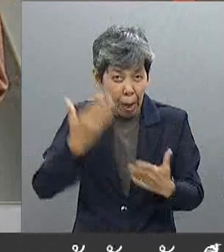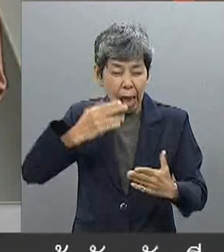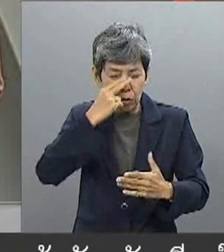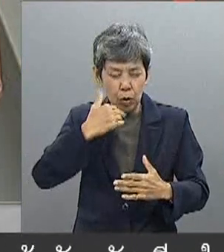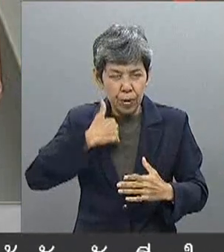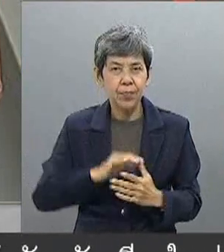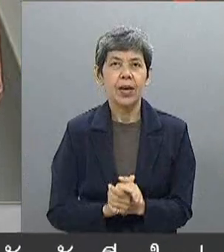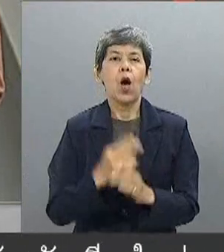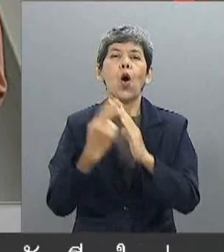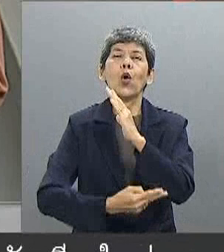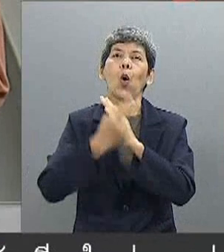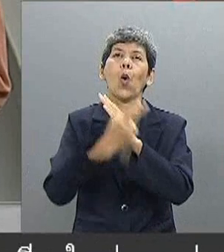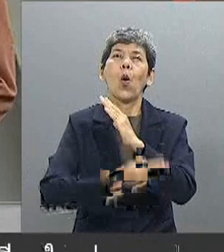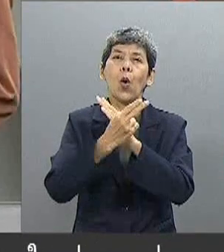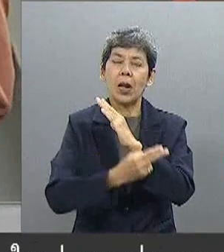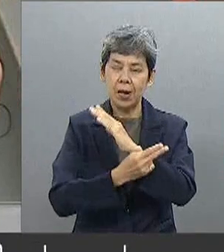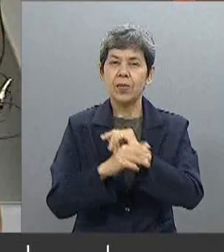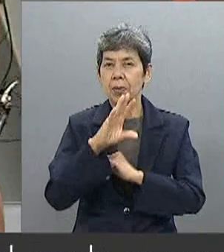แต่จะว่าตอนนี้หลายคนอื่นอัดนะคะอยากจะออกไปแตะเส้นขอบฟ้าแล้วถ้าท่องเที่ยวเปิดทางก็พร้อมที่จะแพ็คกระเป๋าเดินทางเช่นกันเพราะว่าอ่านมาหลายเดือนทีเดียวค่ะขณะที่ภาครัฐกันอย่างลังเลนะคะว่าจะเปิดทางหรือไม่หรือว่ายังต้องควบคุมกันอย่างรัดกุมกันอยู่ค่ะสิ่งที่เกิดขึ้นในเวลานี้สำหรับกลุ่มธุรกิจโรงแรมขนาดใหญ่ตอนนี้เขาแสดงความพร้อมที่จะรับลูกค้าเต็มที่นะคะที่ทำเนี่ยไม่ใช่ว่าได้ให้คนมาเที่ยวมากๆมาใช้บริการมากๆเป็นการกระตุ้นความสนใจของคนไทยในประเทศนี่แหละค่ะให้มามาใช้บริการด้วยจากเดิมหลายคนอาจจะมาว่าไอ้โรงแรมในประเทศยิ่งแรมใหญ่ๆดูแพงเกินไปนะคะโรงแรมเช่นใหญ่5-6